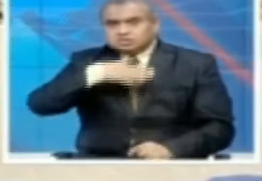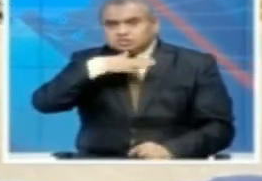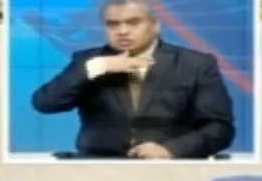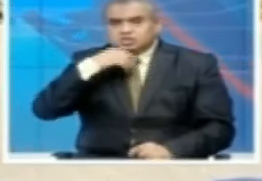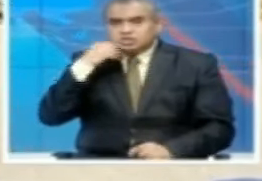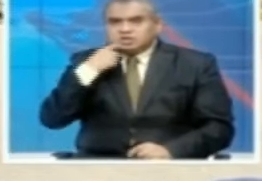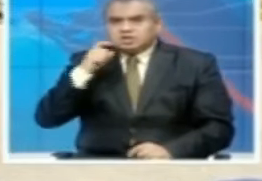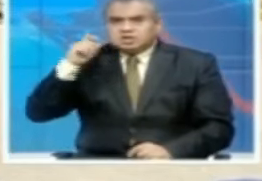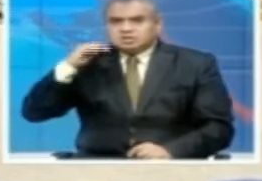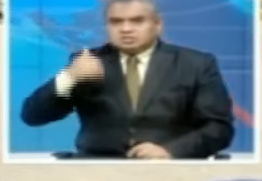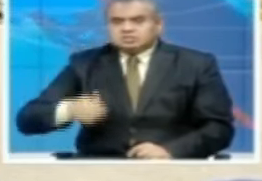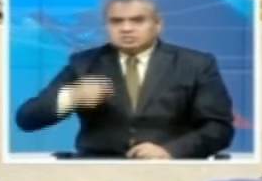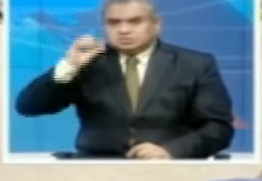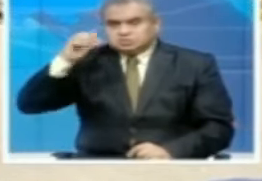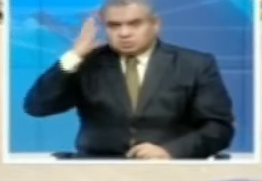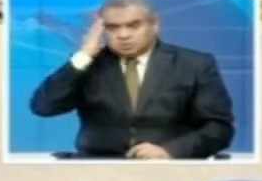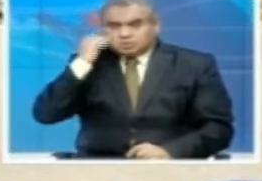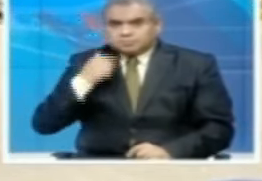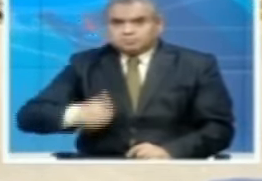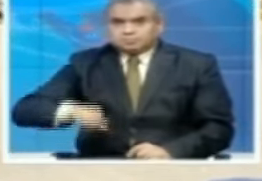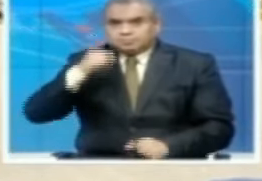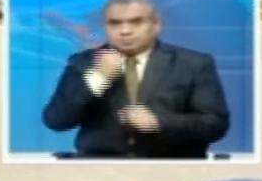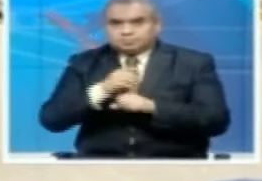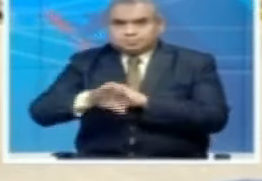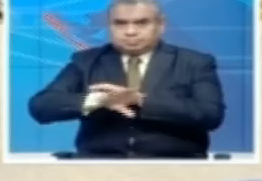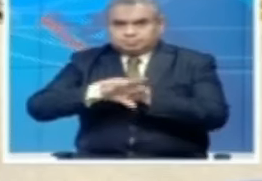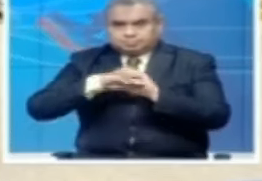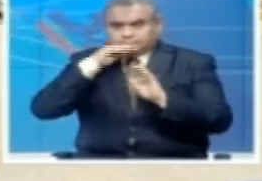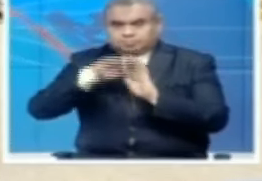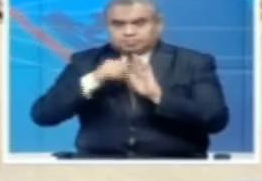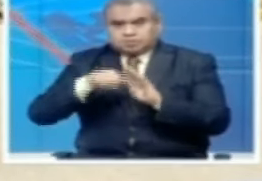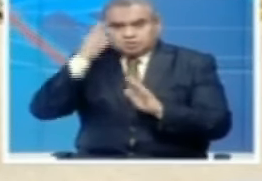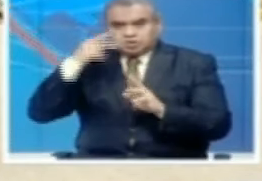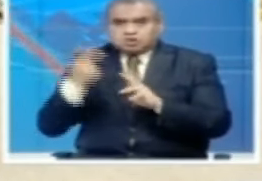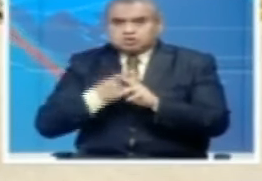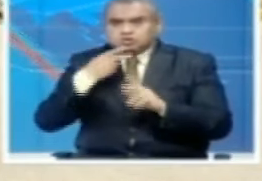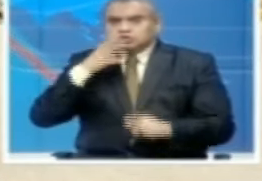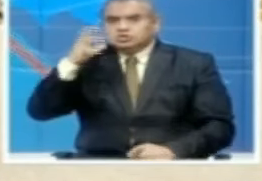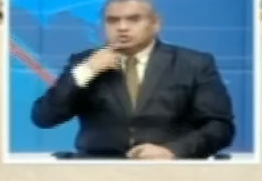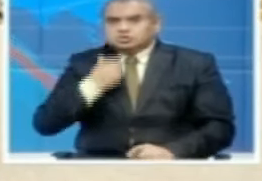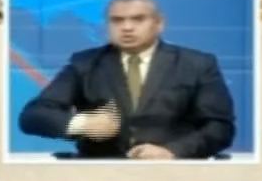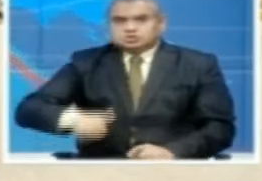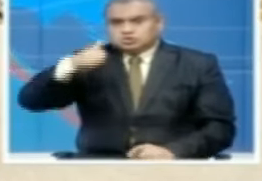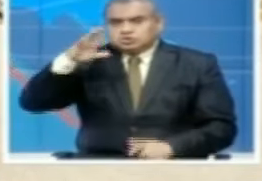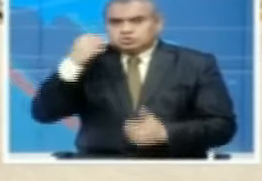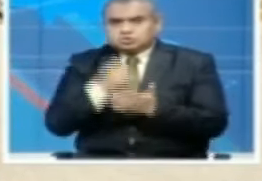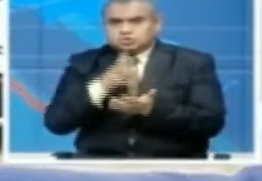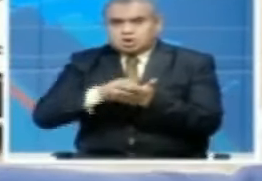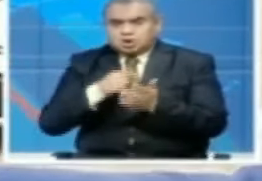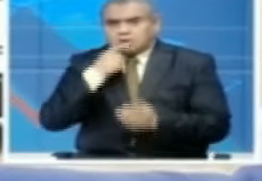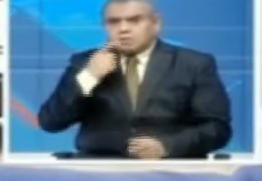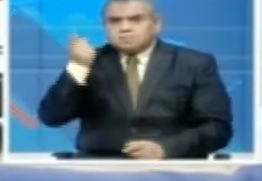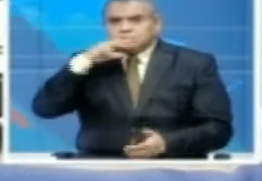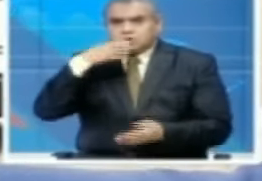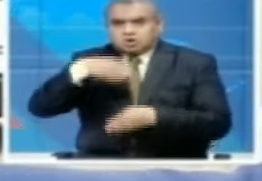هتخدم الشباب في الجواز المقبلين على الزواج، الشباب هتنبسط خالص بالمشروع ده، وهيبدوا يقدموا من بكره ان شاء الله. العمارة